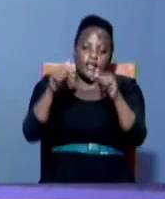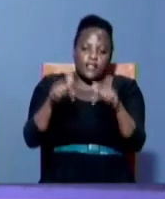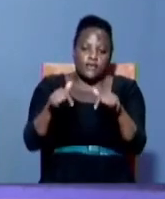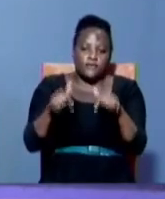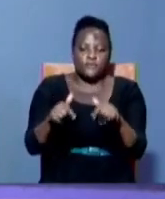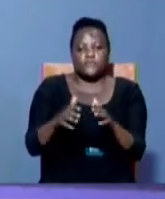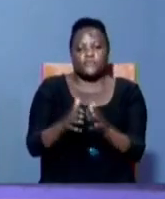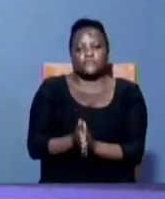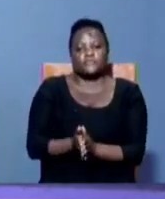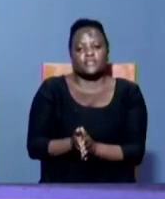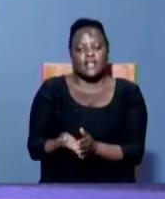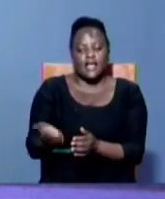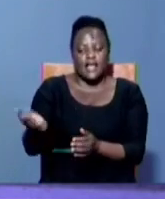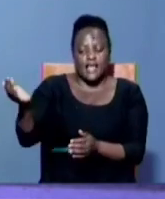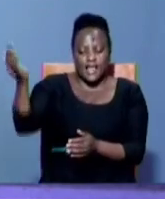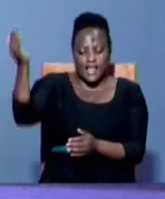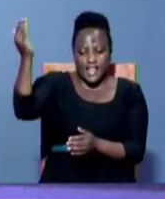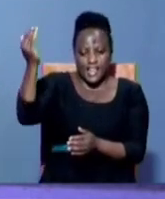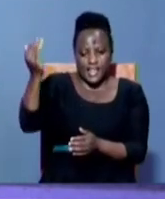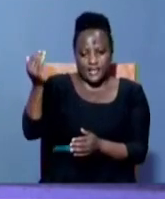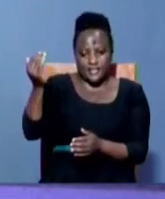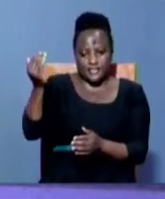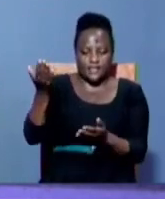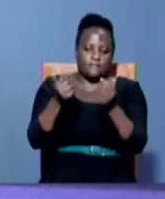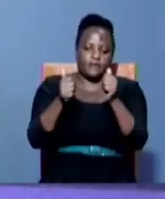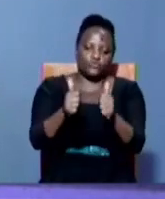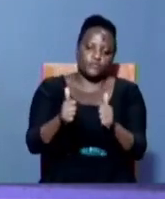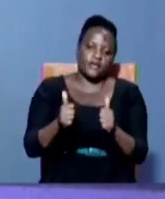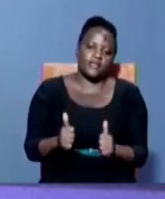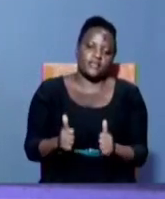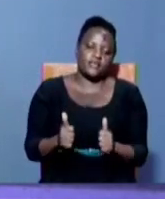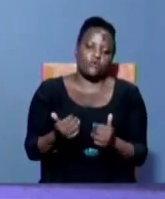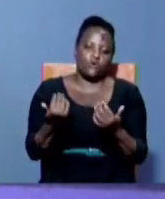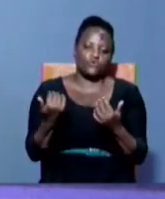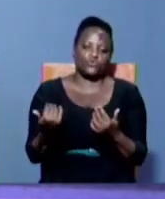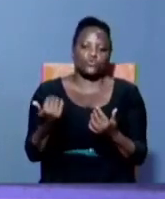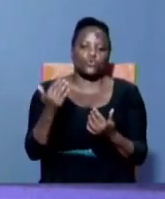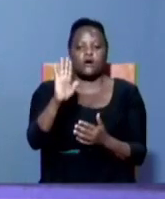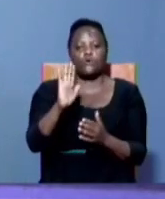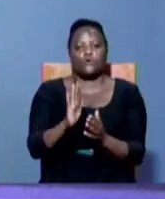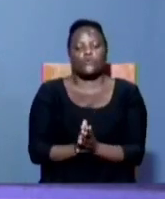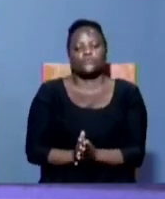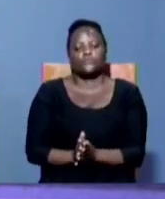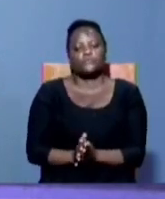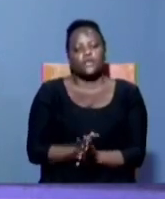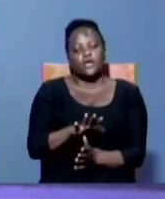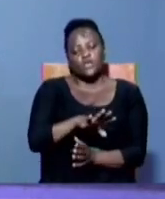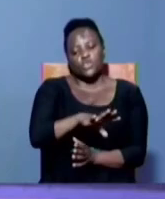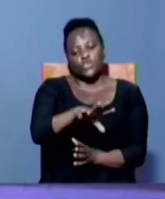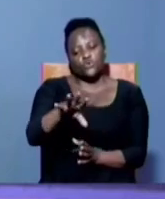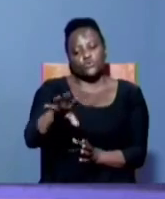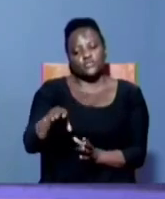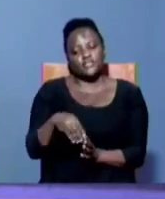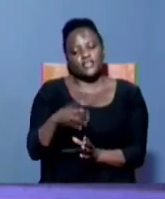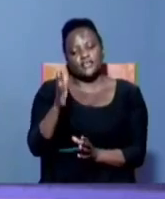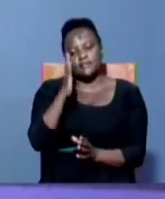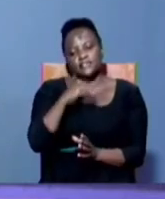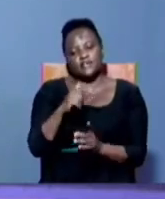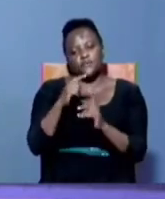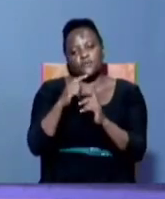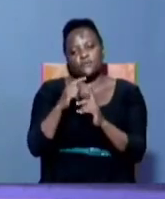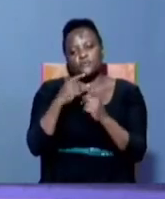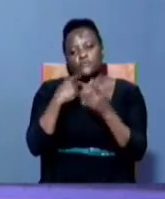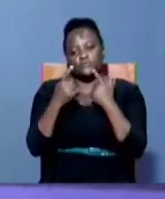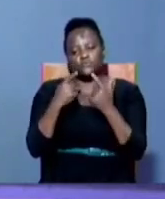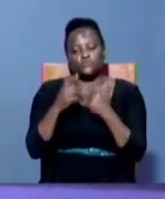Baba, leta matumaini kwa watoto wako. Yote atakapokwisha nenwa, heshima na utukufu vikurudie